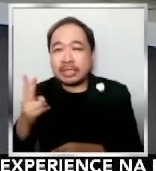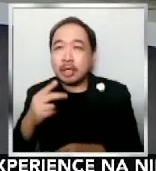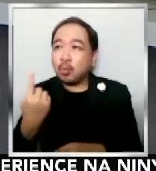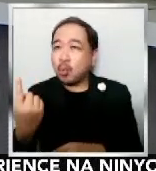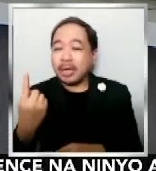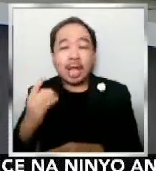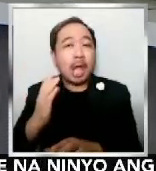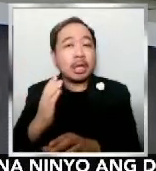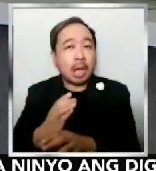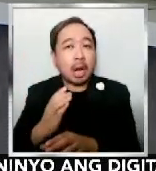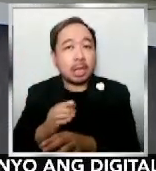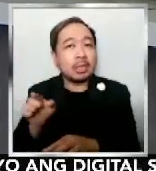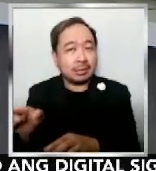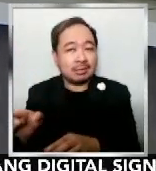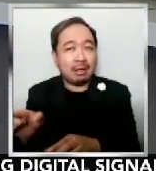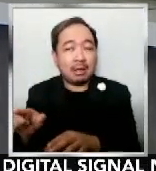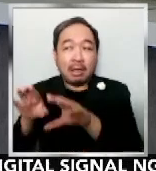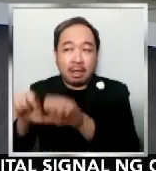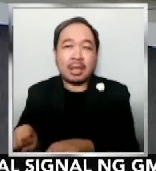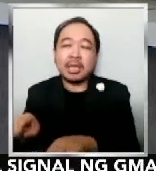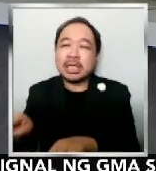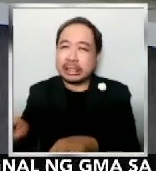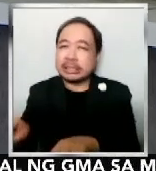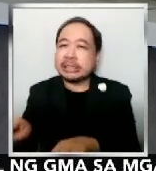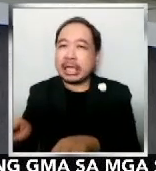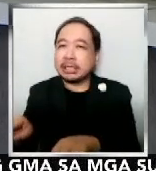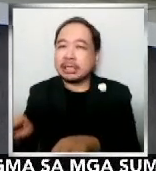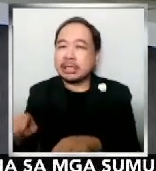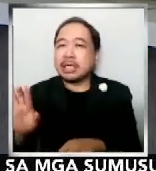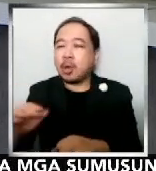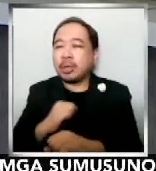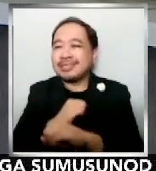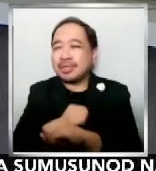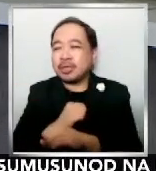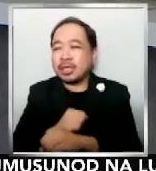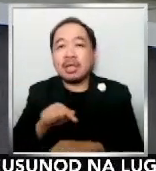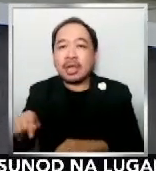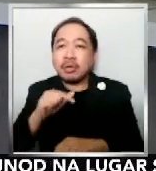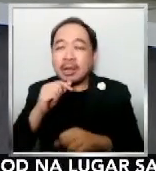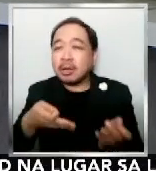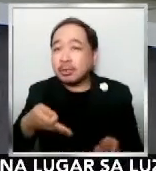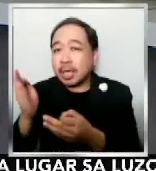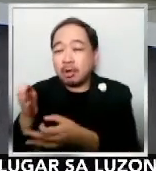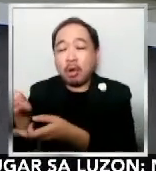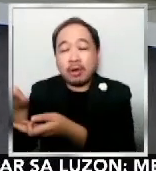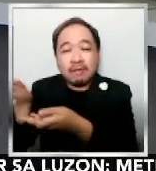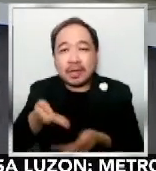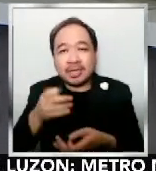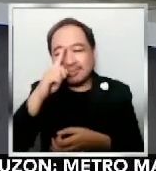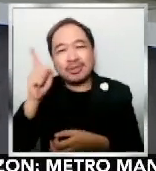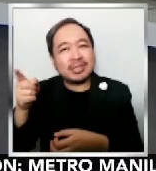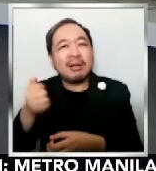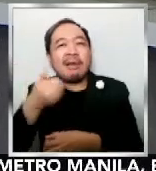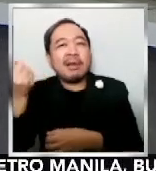kanyang security. Hindi raw siya hinatid o sinundo nito kanina dahil out of the country siya ngayon. May polisiya rin daw siya sa